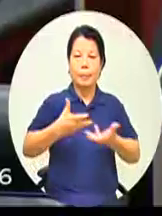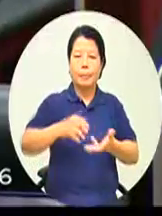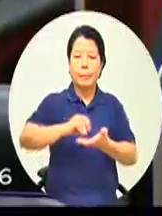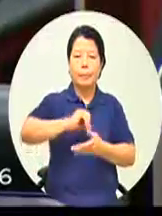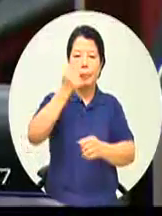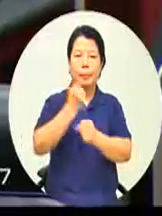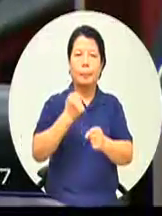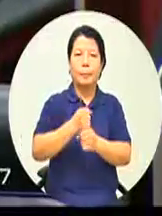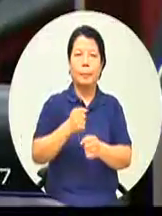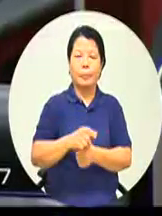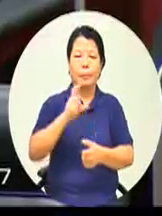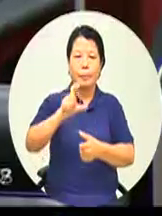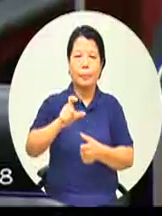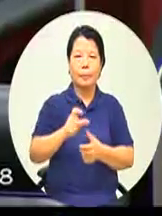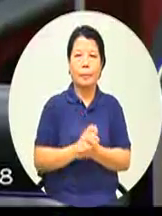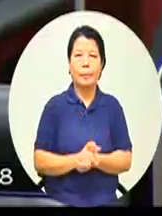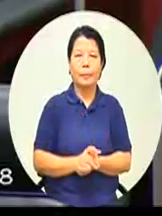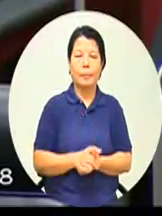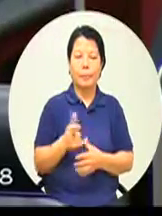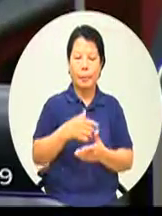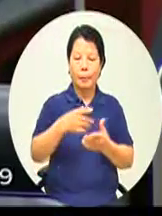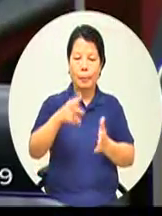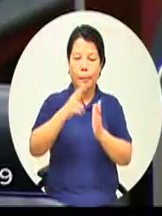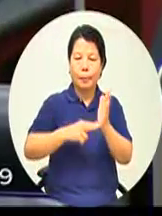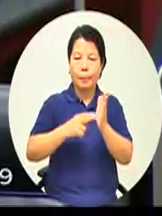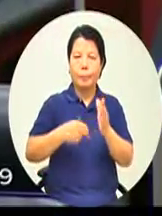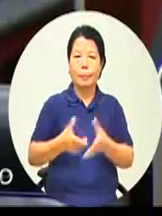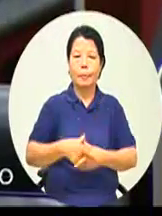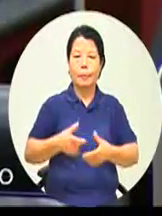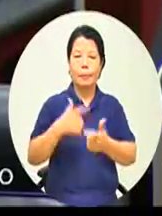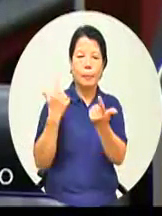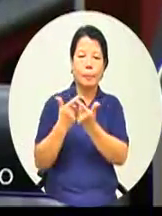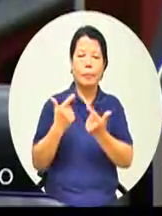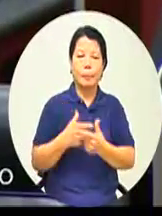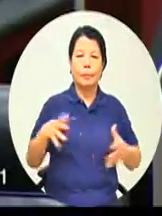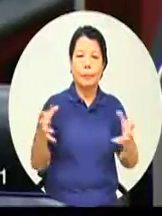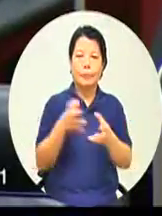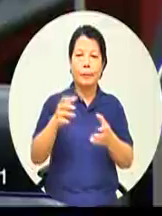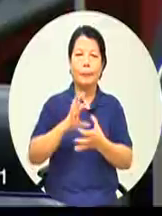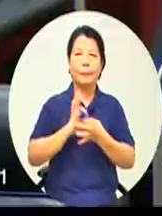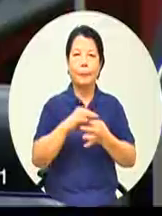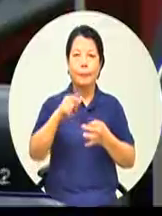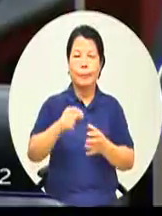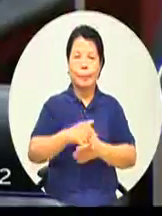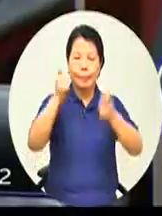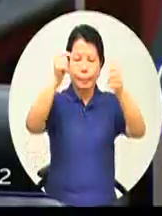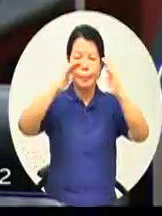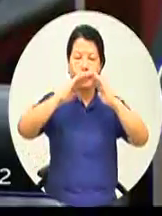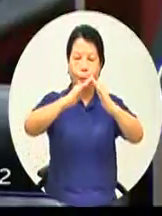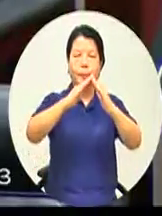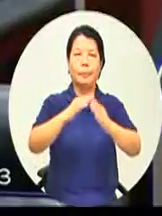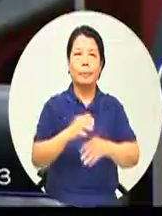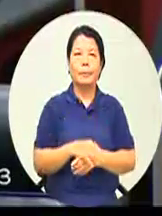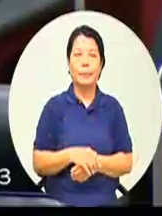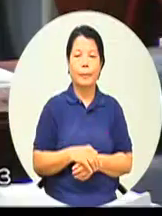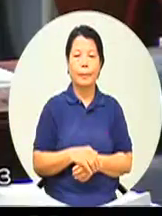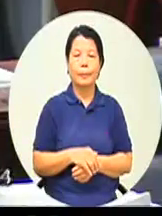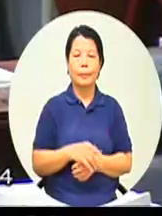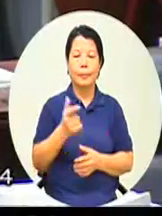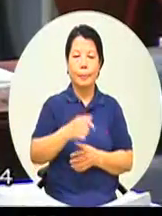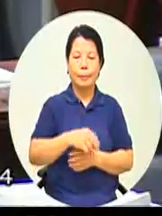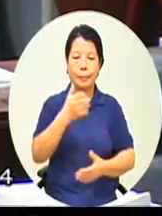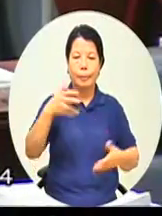需要来做说明，以及来配合的，来共同为我们大高雄地区的这个建